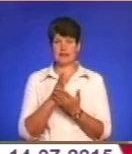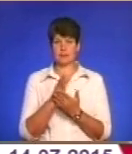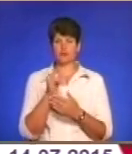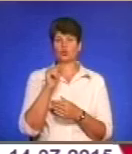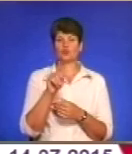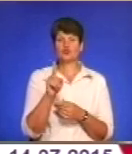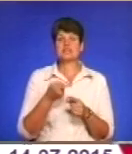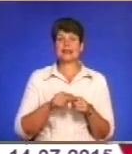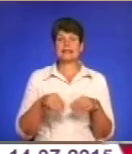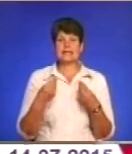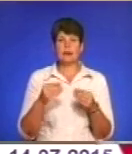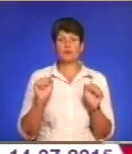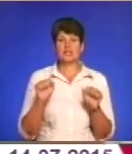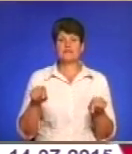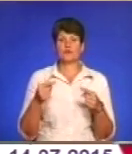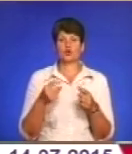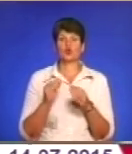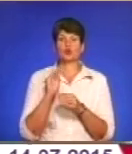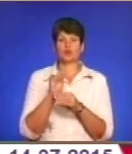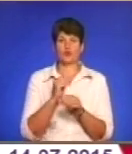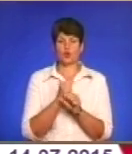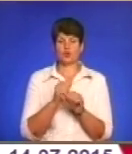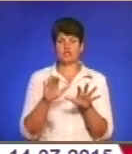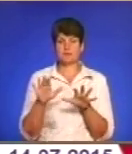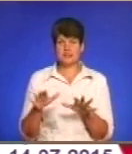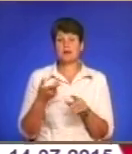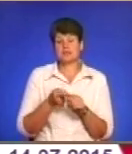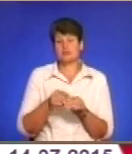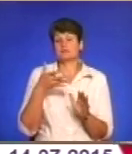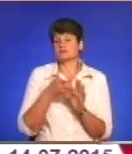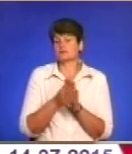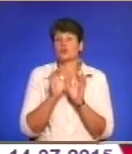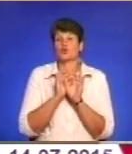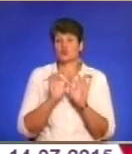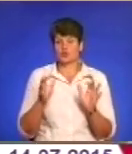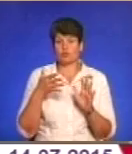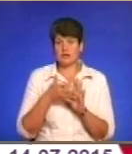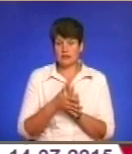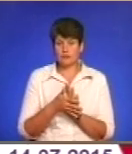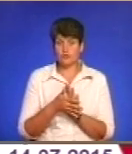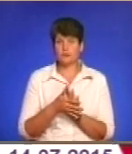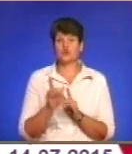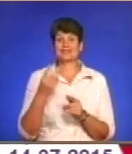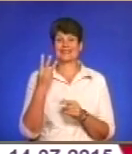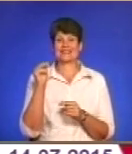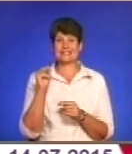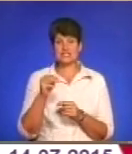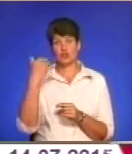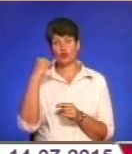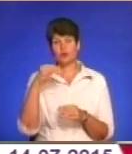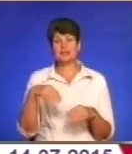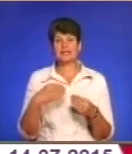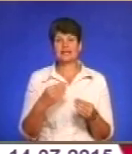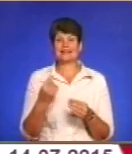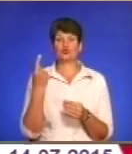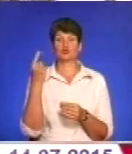дає можливість створювати додаткові робочі місця. І ми чітко, наприклад, розуміємо, що, наприклад, там 3000 худоби дає, наприклад,